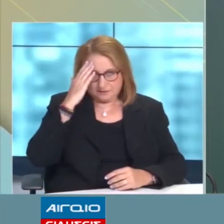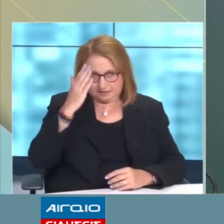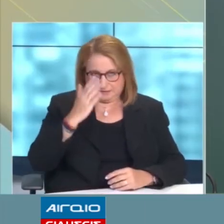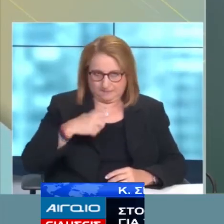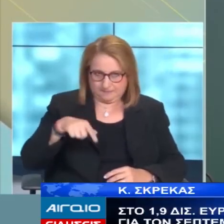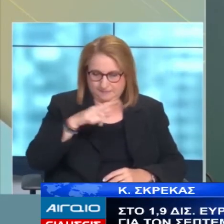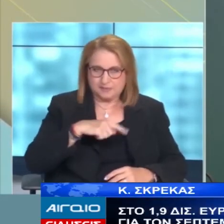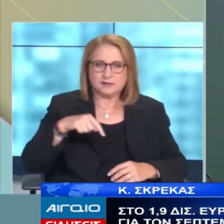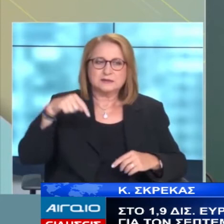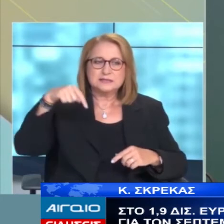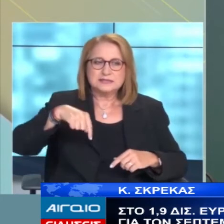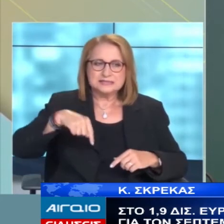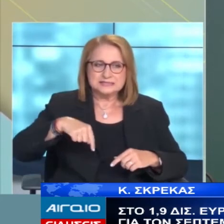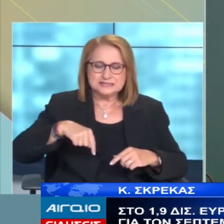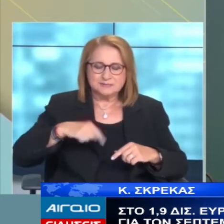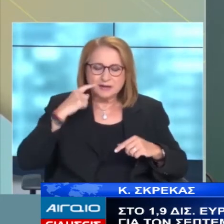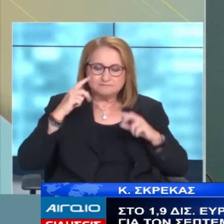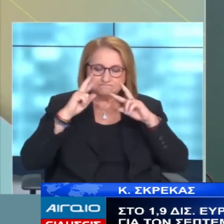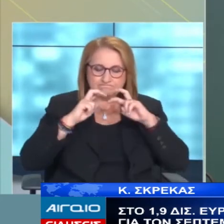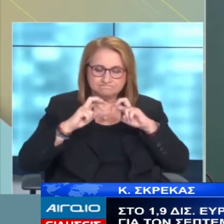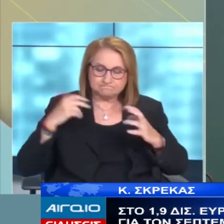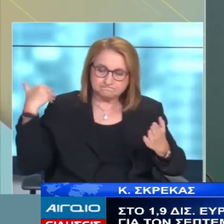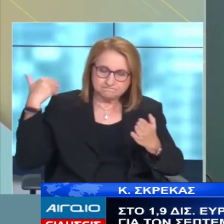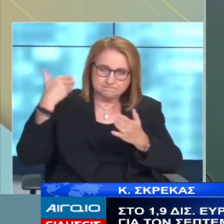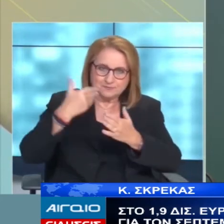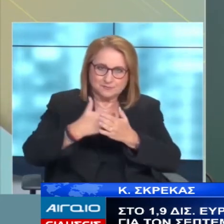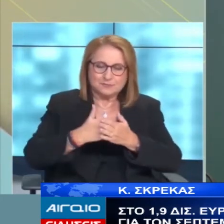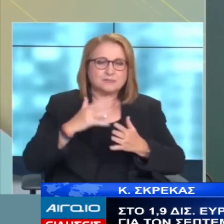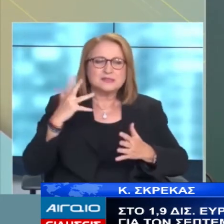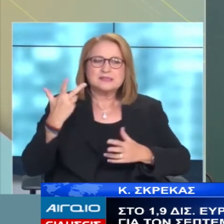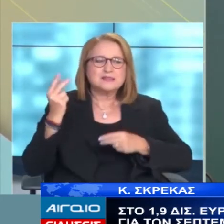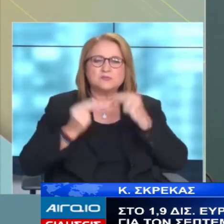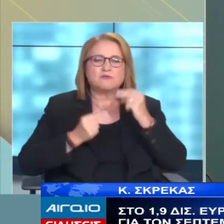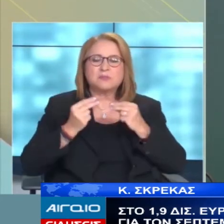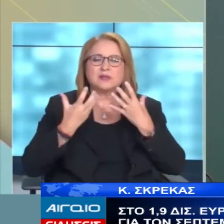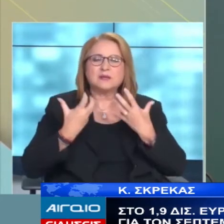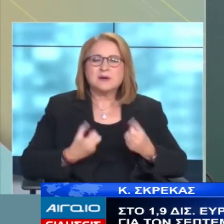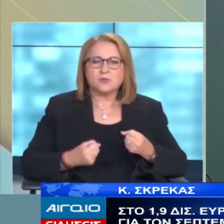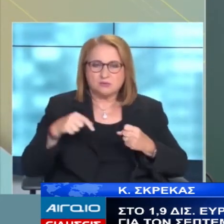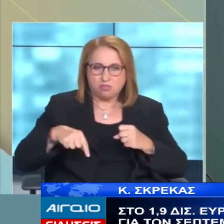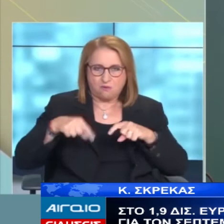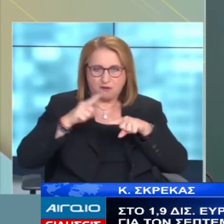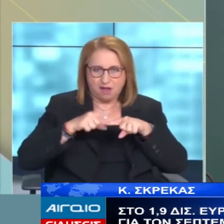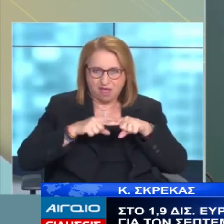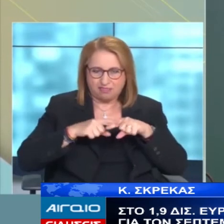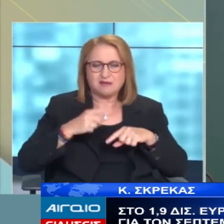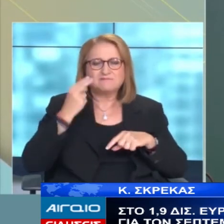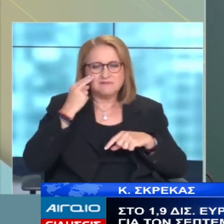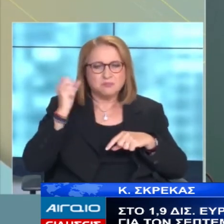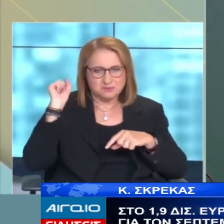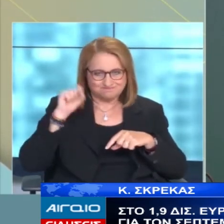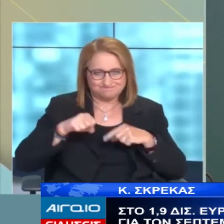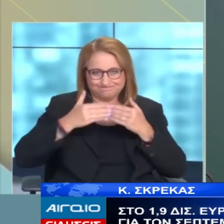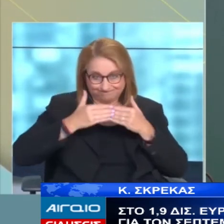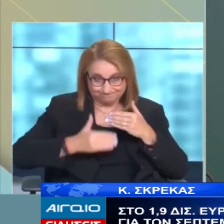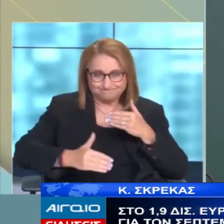που διαμορφώνονται σήμερα στο γεωπολιτικό και οικονομικό πεδίο, εκτιμάται ότι θα έχουμε ένα χειμώνα γεμάτο προκλήσεις και δυσκολίες σε ό,τι